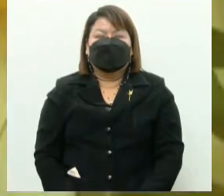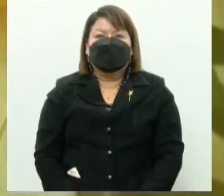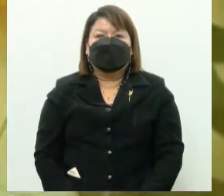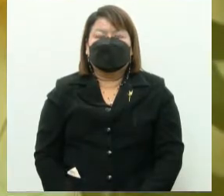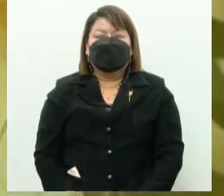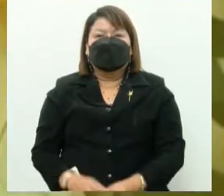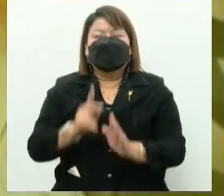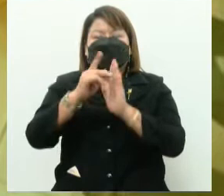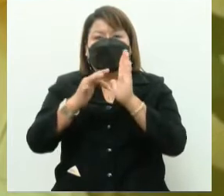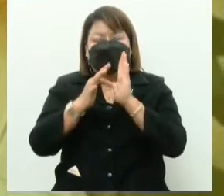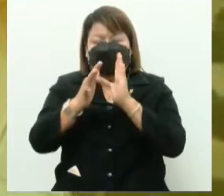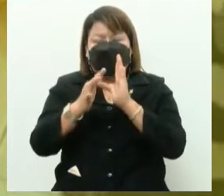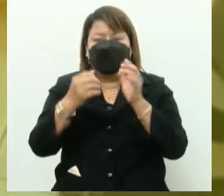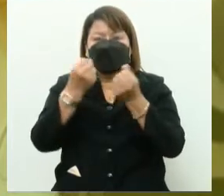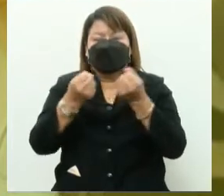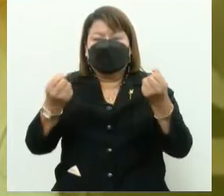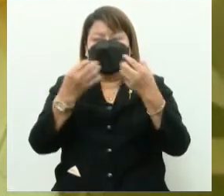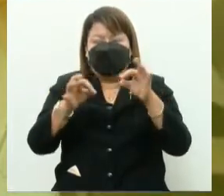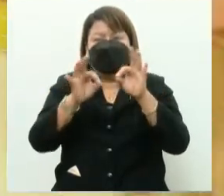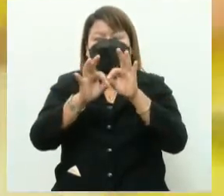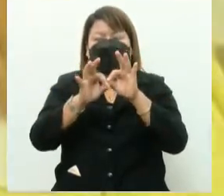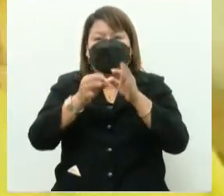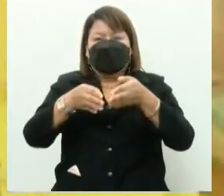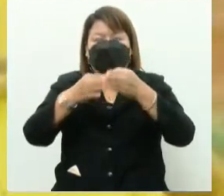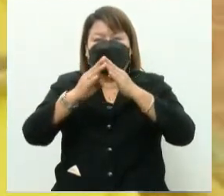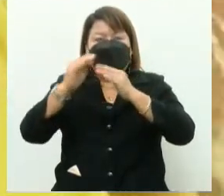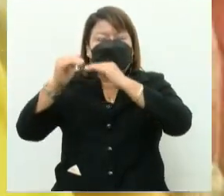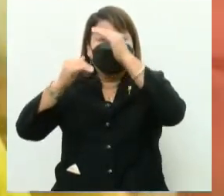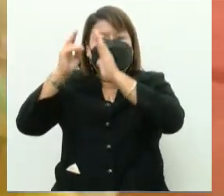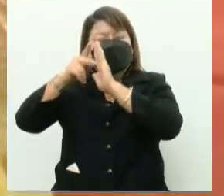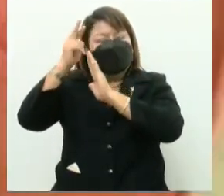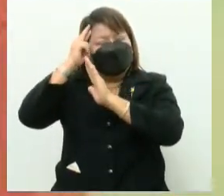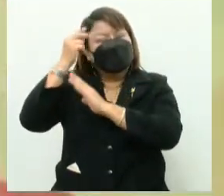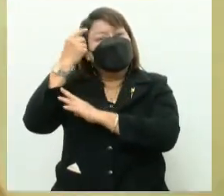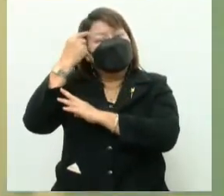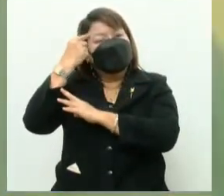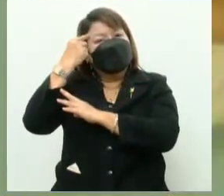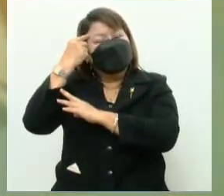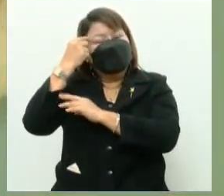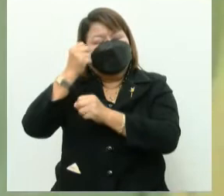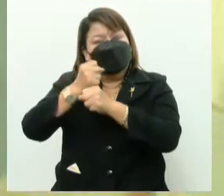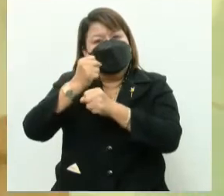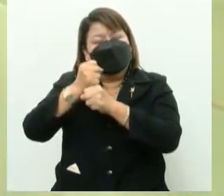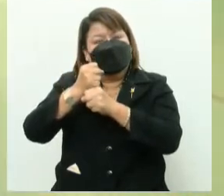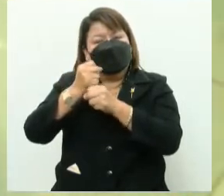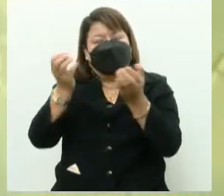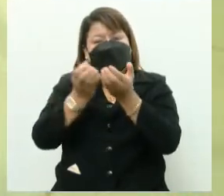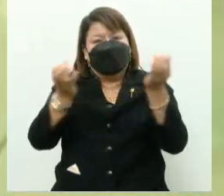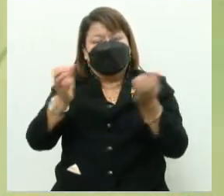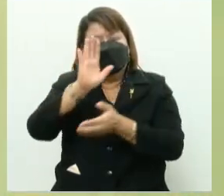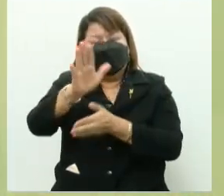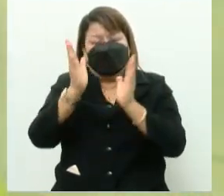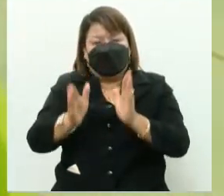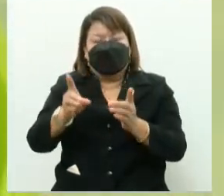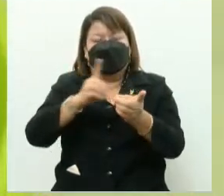การศึกษาเป็นปัจจัยสำคัญในการสร้างและพัฒนาความรู้ความคิดความประพฤติและคุณธรรมของบุคคลในสังค